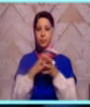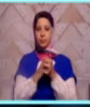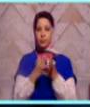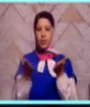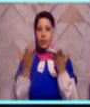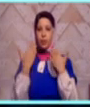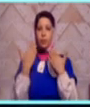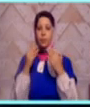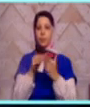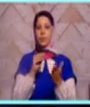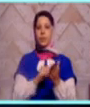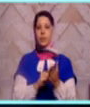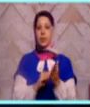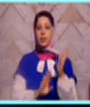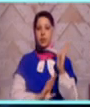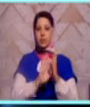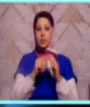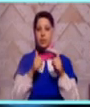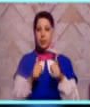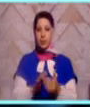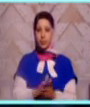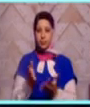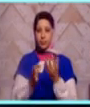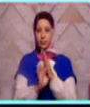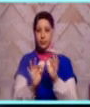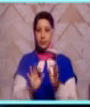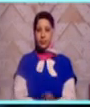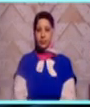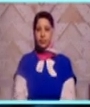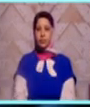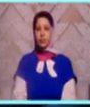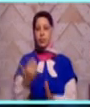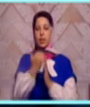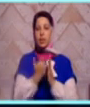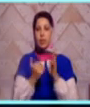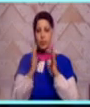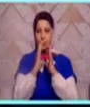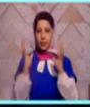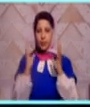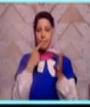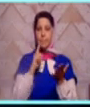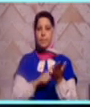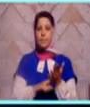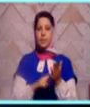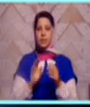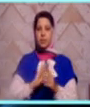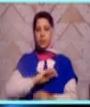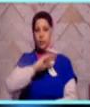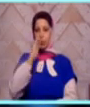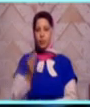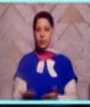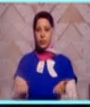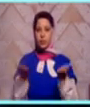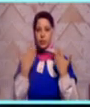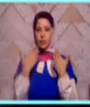الجو ابتدى ان هو يتحسن. هو طبعا نسب الرطوبه مش هتقل بالشكل الكبير، لكن مع وجود امتداد لمنخفض جوي في طبقات